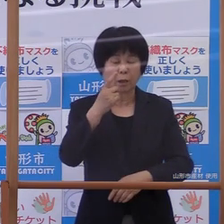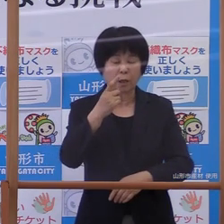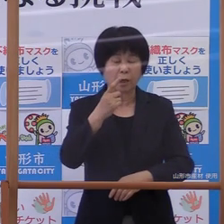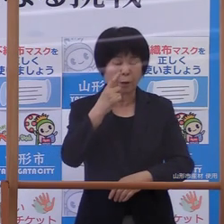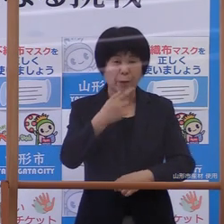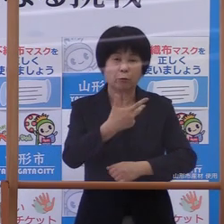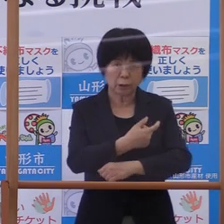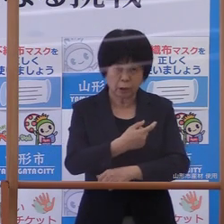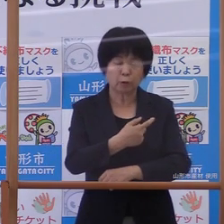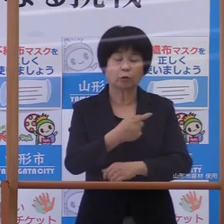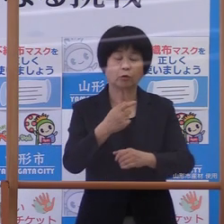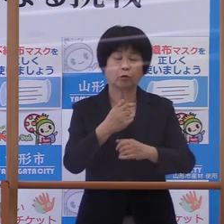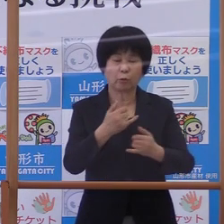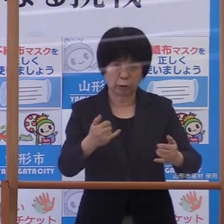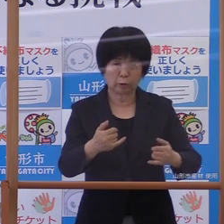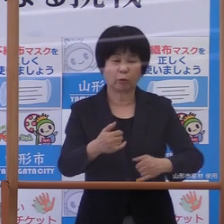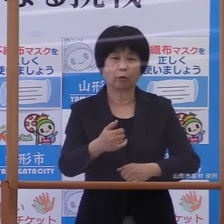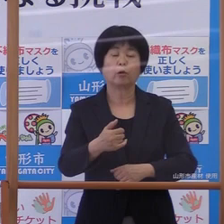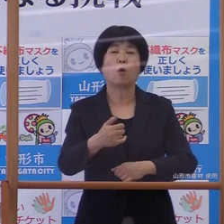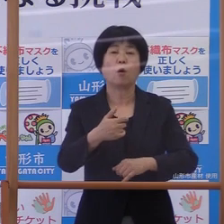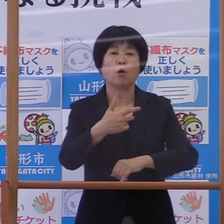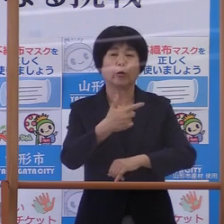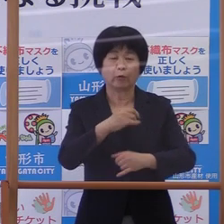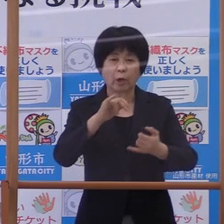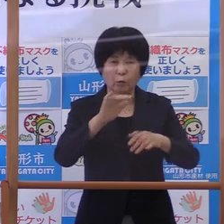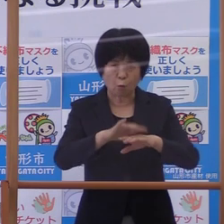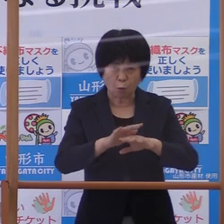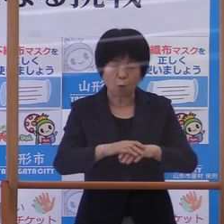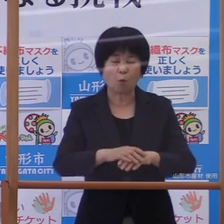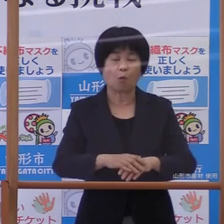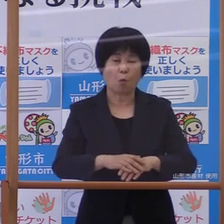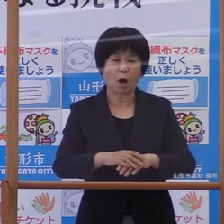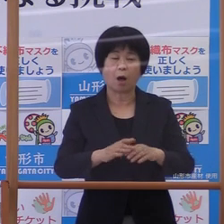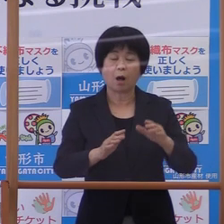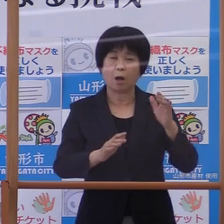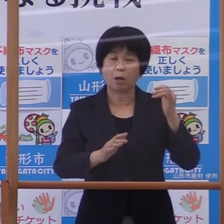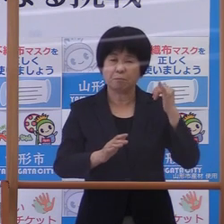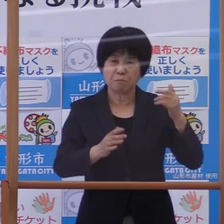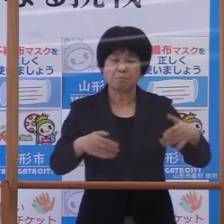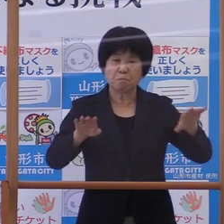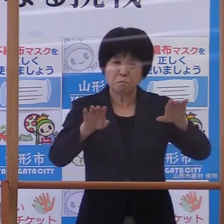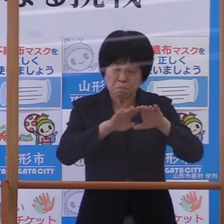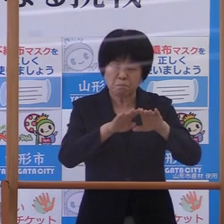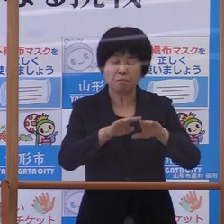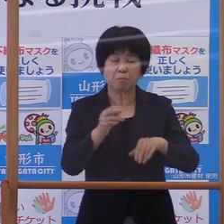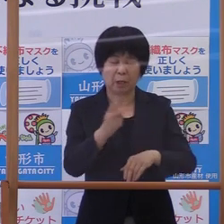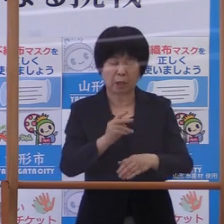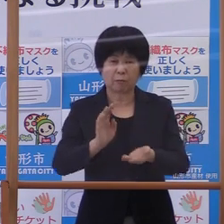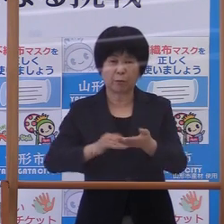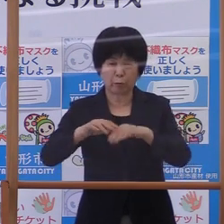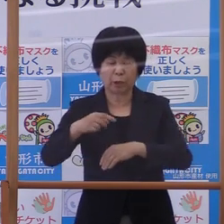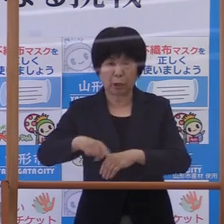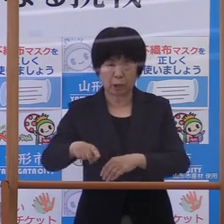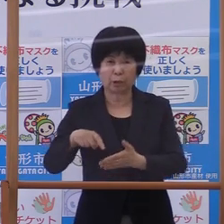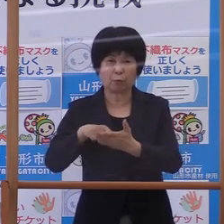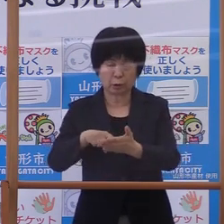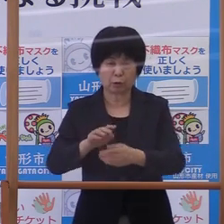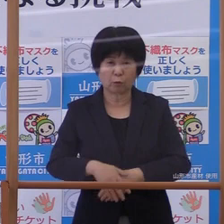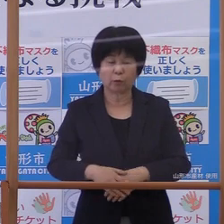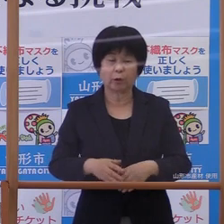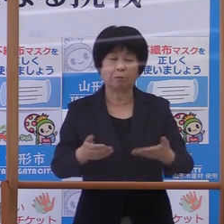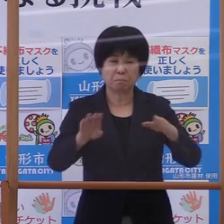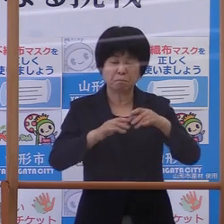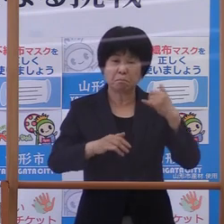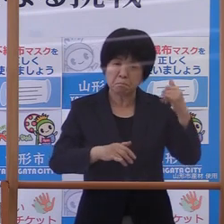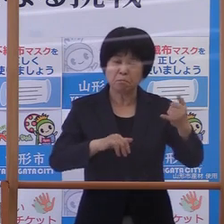方の予約方法についてはコールセンターへの電話か委員受付での申し込みになります。コールセンターでの予約